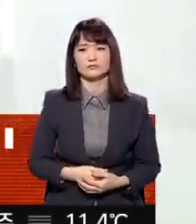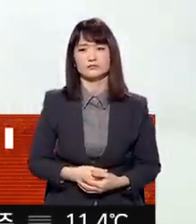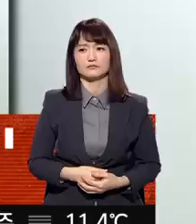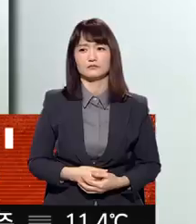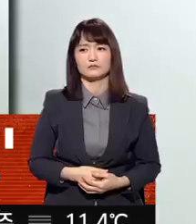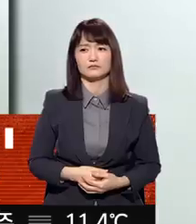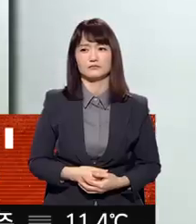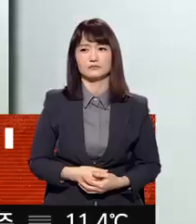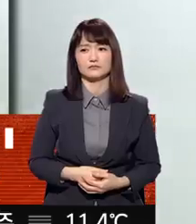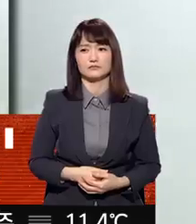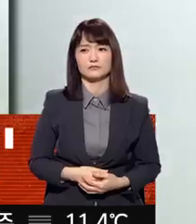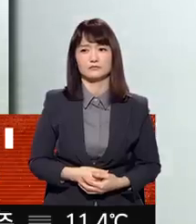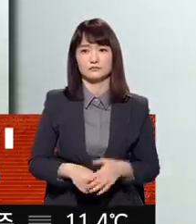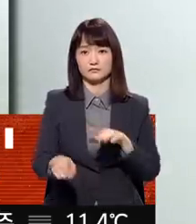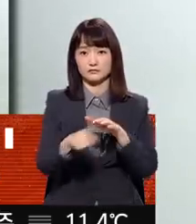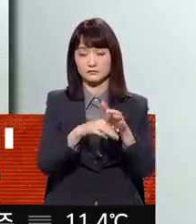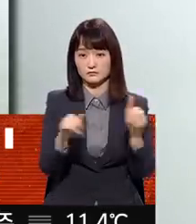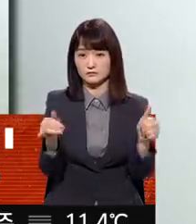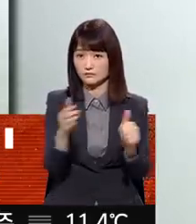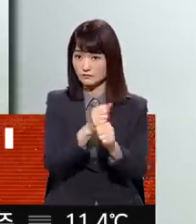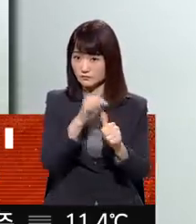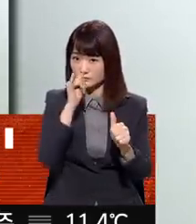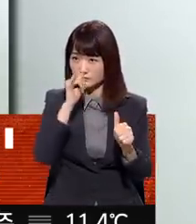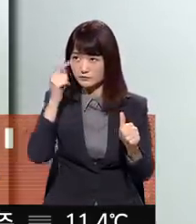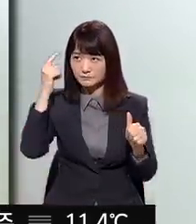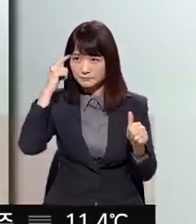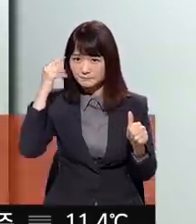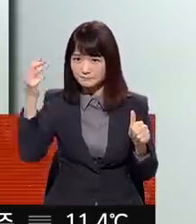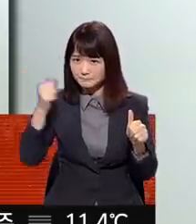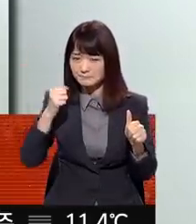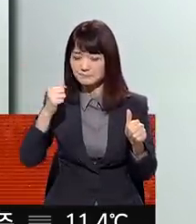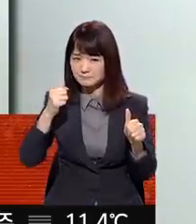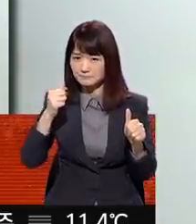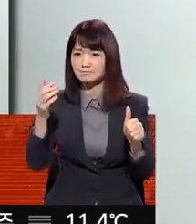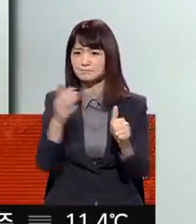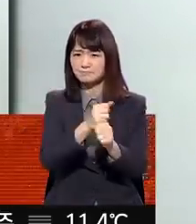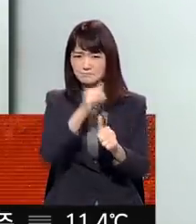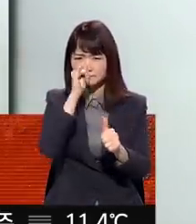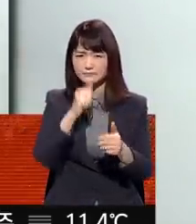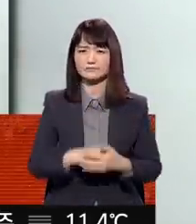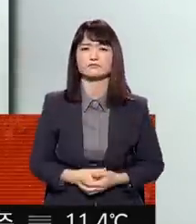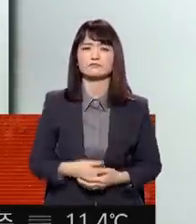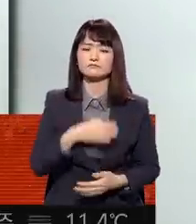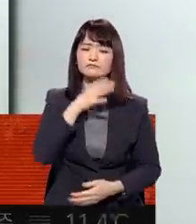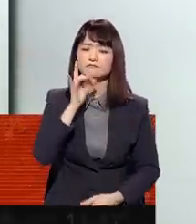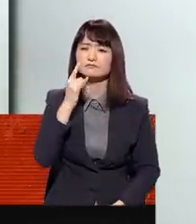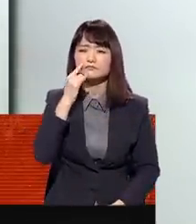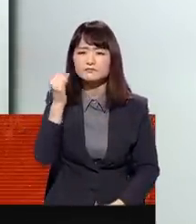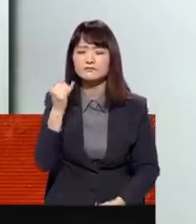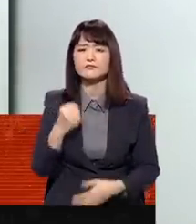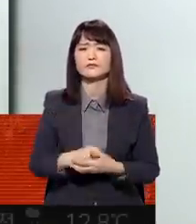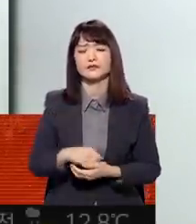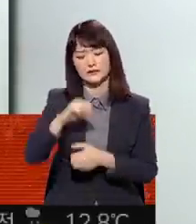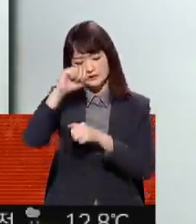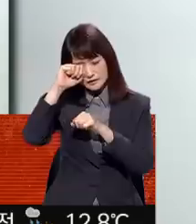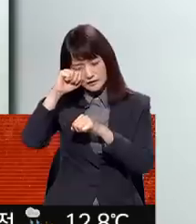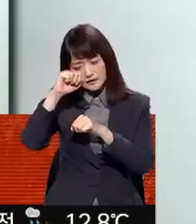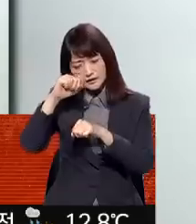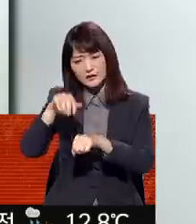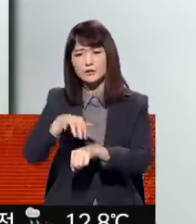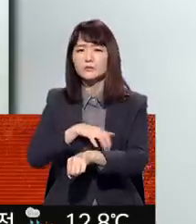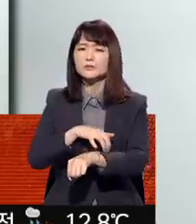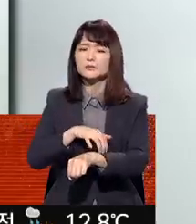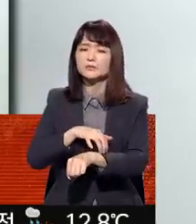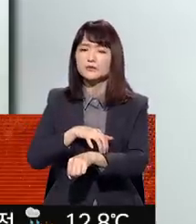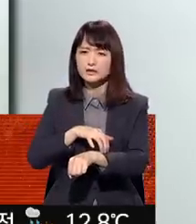잡을 수 있지 않습니까? 의지만 가지면 잡을 수 있는데요. 지금 보시면 다리 아픈 노모가 다리를 좀 편하게 하려고 산